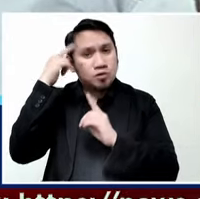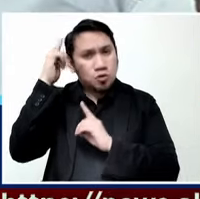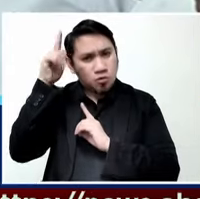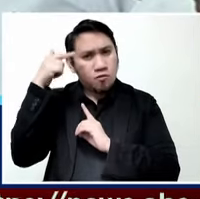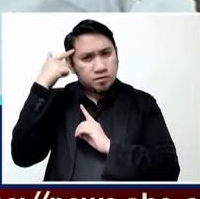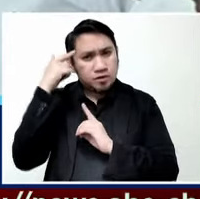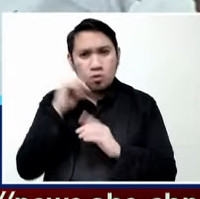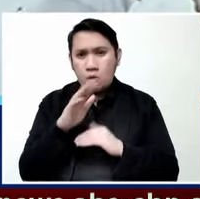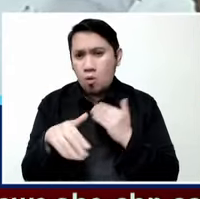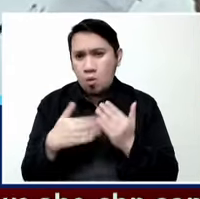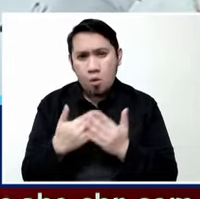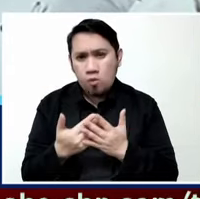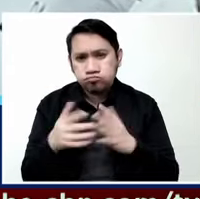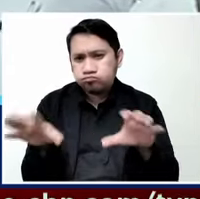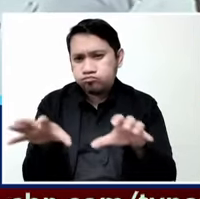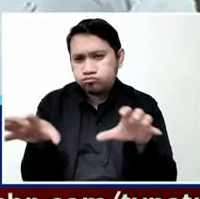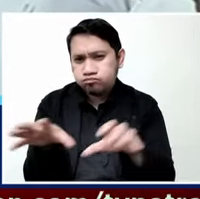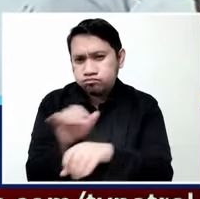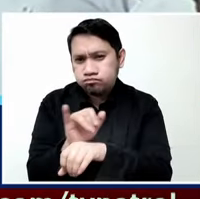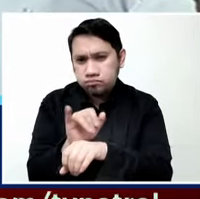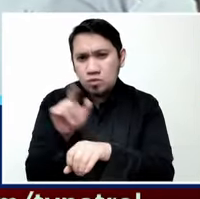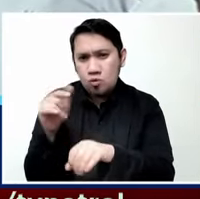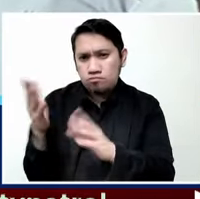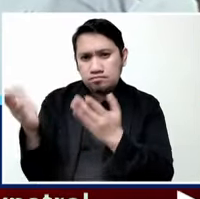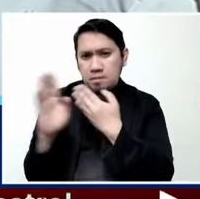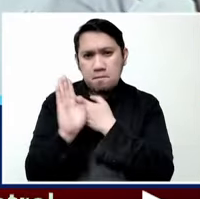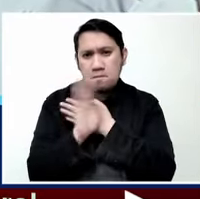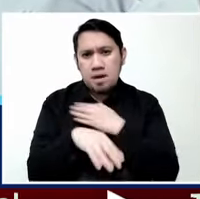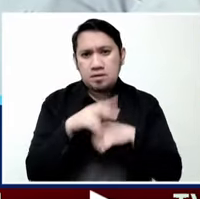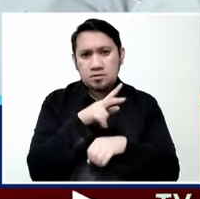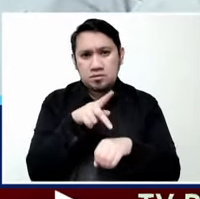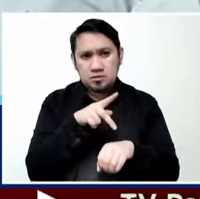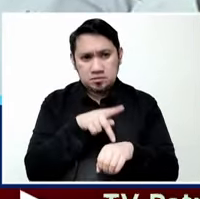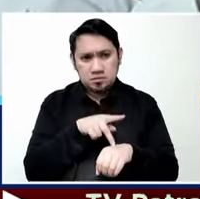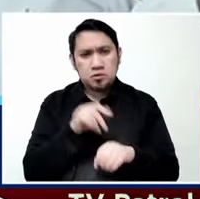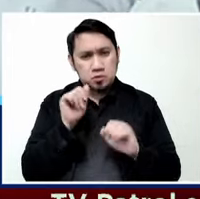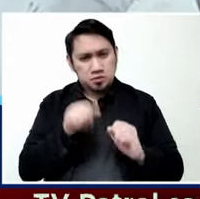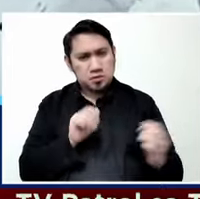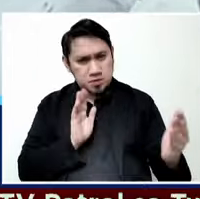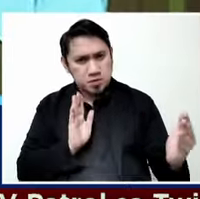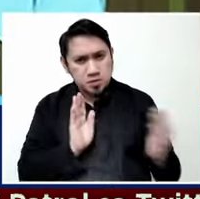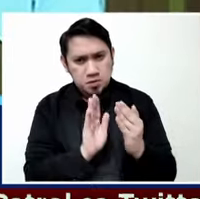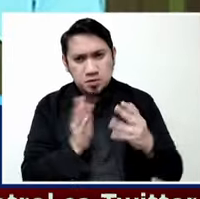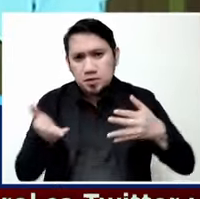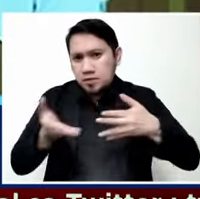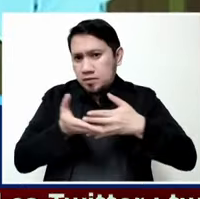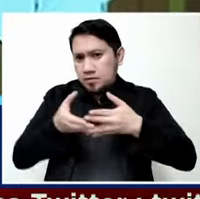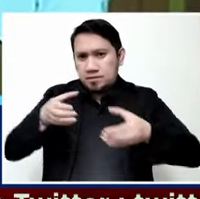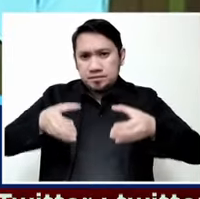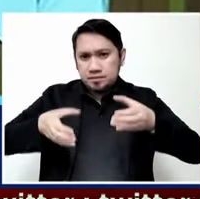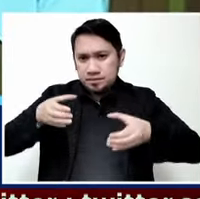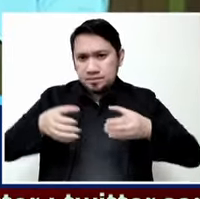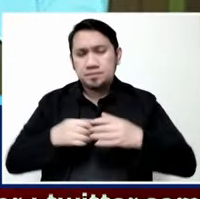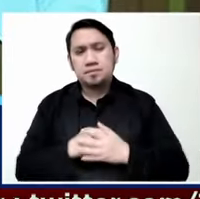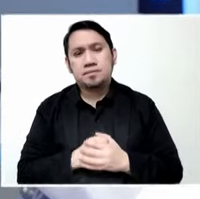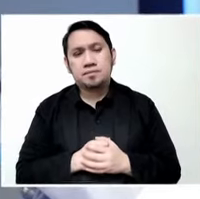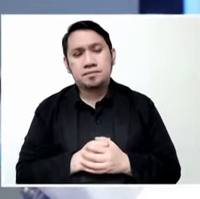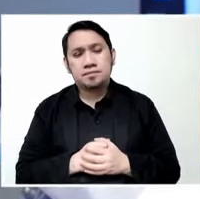all effort talaga to bring him home so that he could answer to the charges being filed against him.